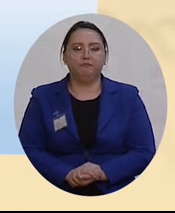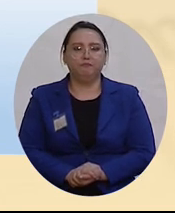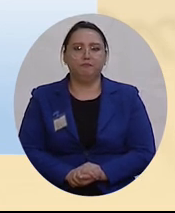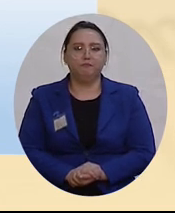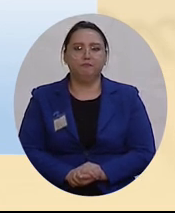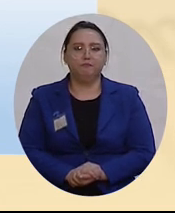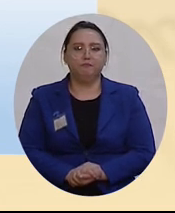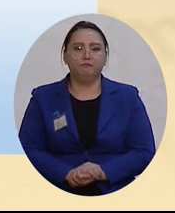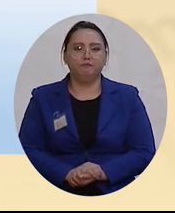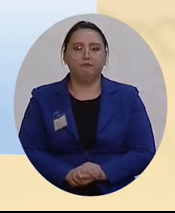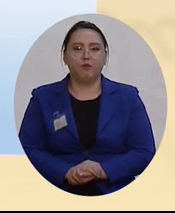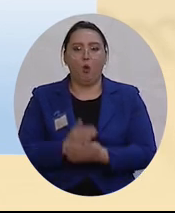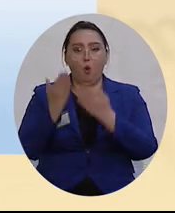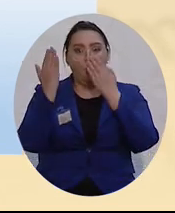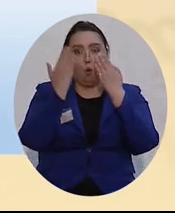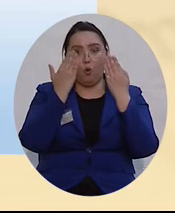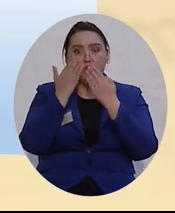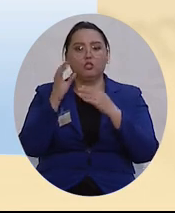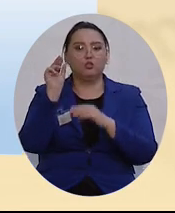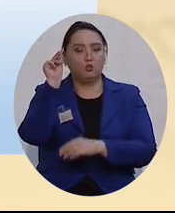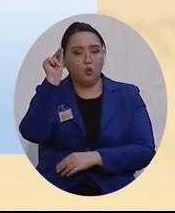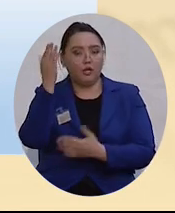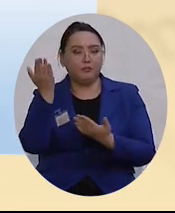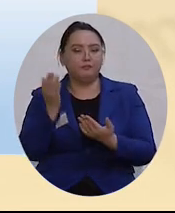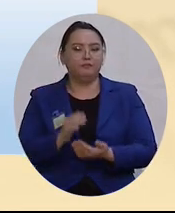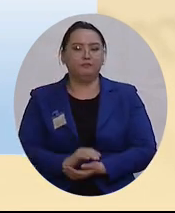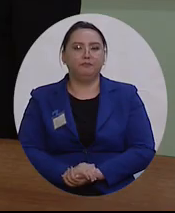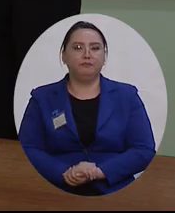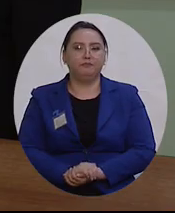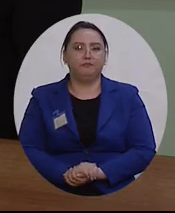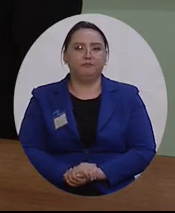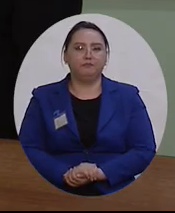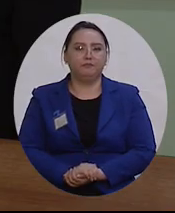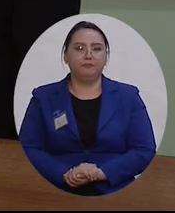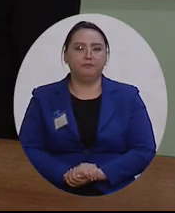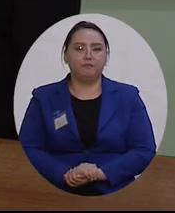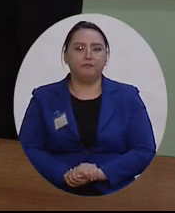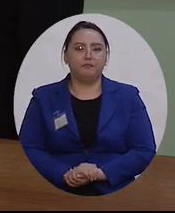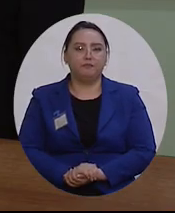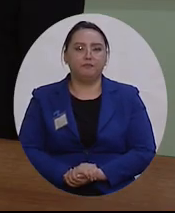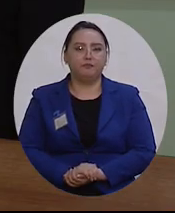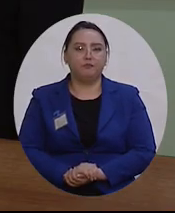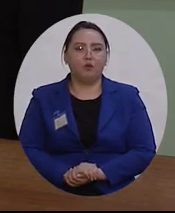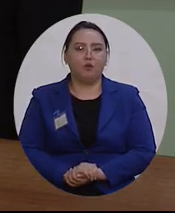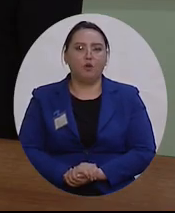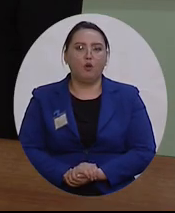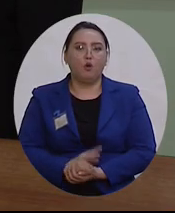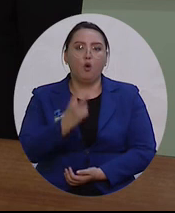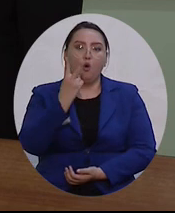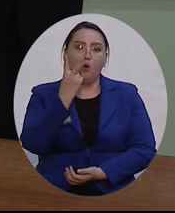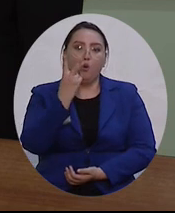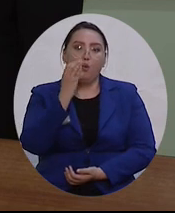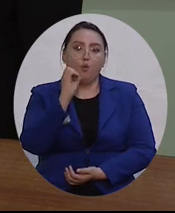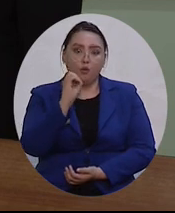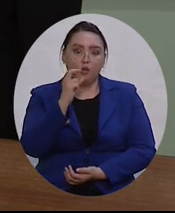гэж бодож байна. За уншиж сурахад бас хэд хэдэн зүйлийг анхаарна хүүхдүүдээ. За хамгийн нэгдүгürt мэдээж үсэг үеэ сайн хөдлөн